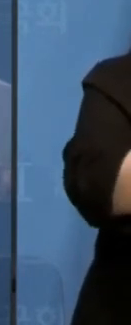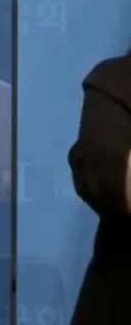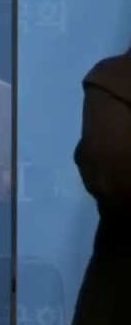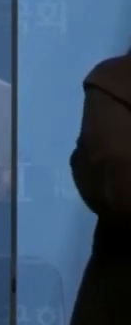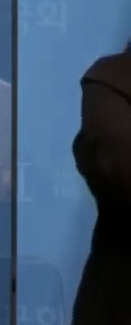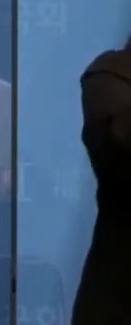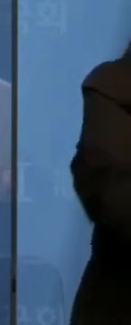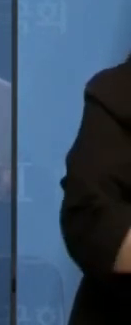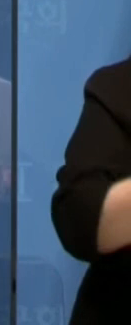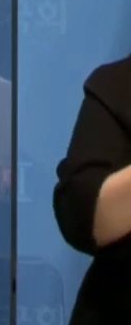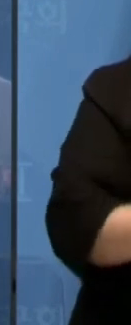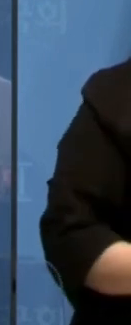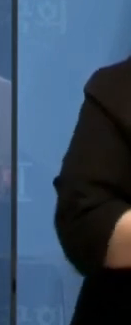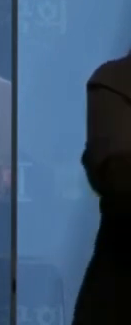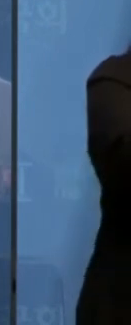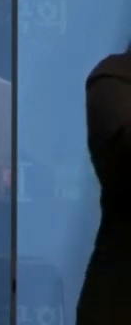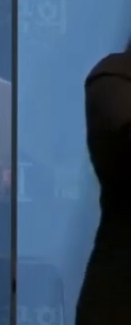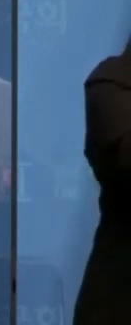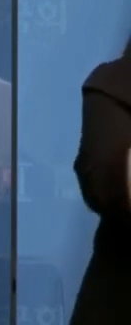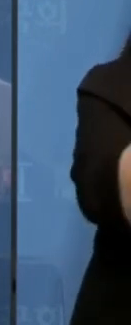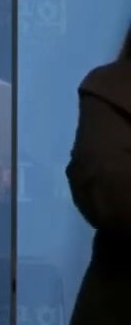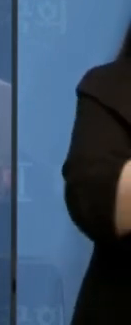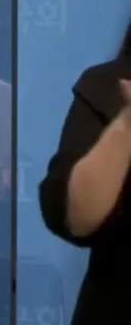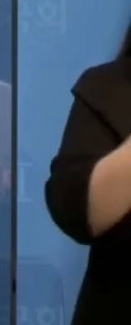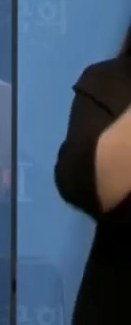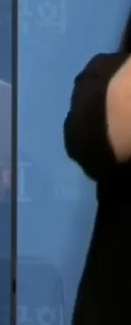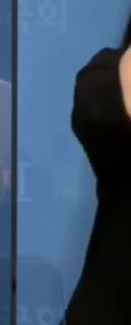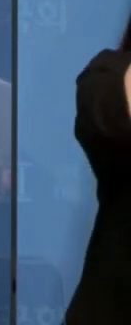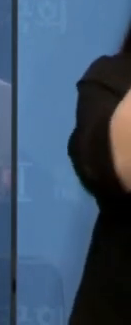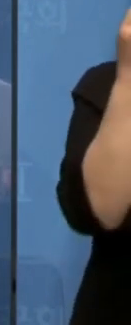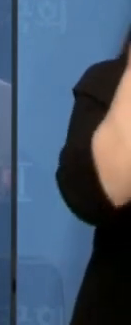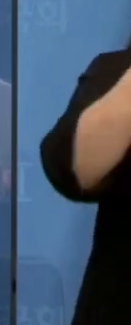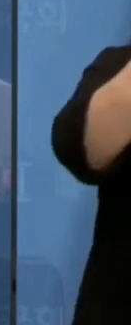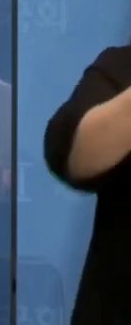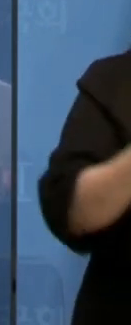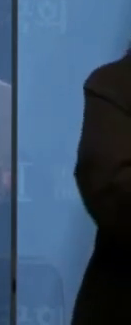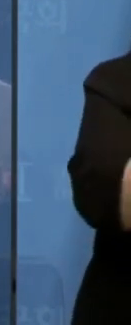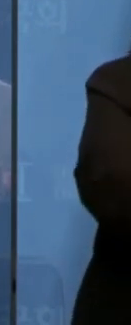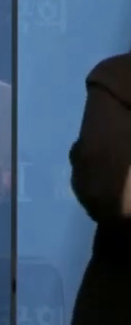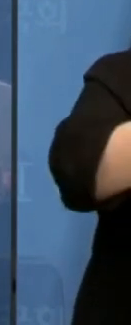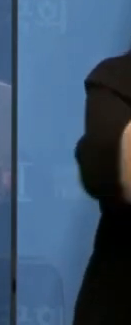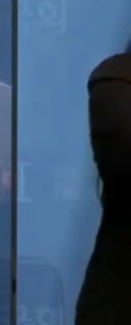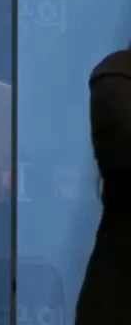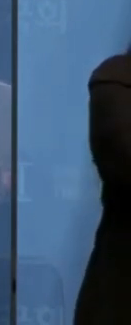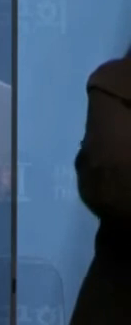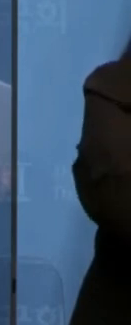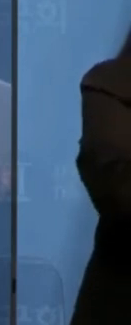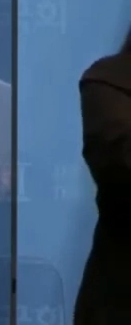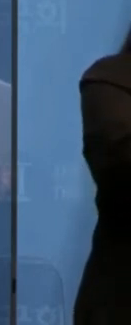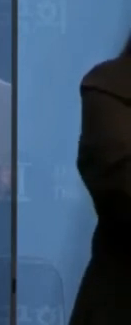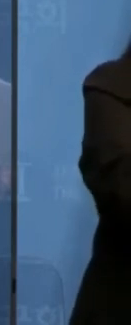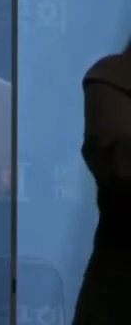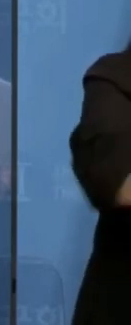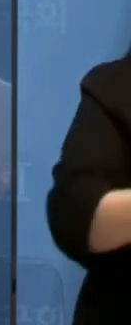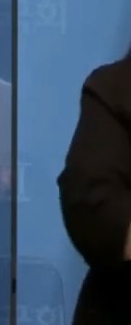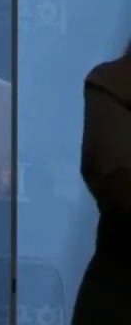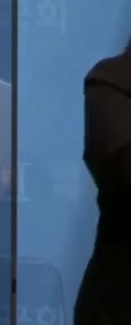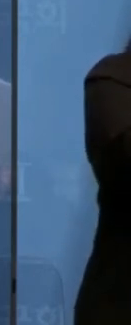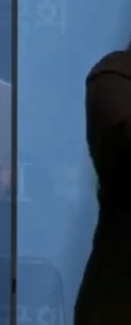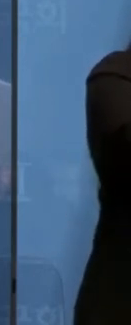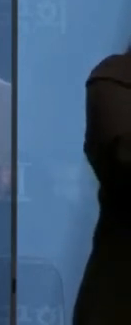같습니다. 첫째, 블록체인 기술 및 가상자산 발전을 위한 정책 기반을 조성하는 산업 발전적